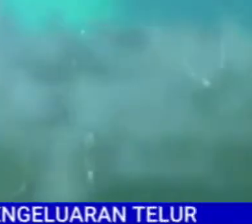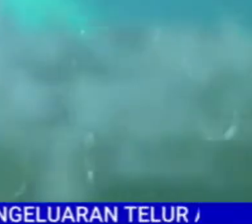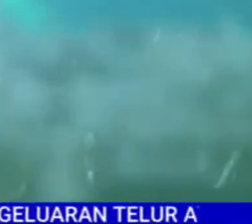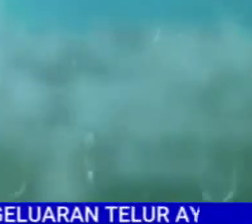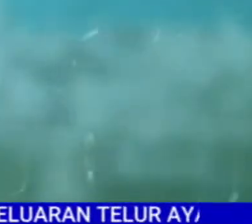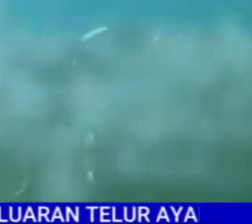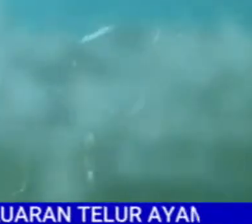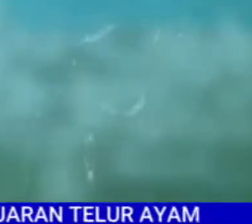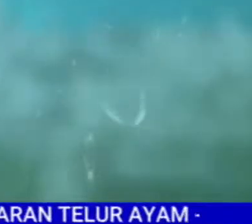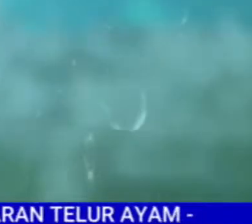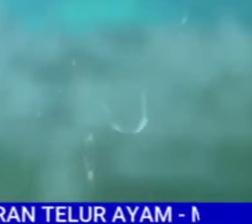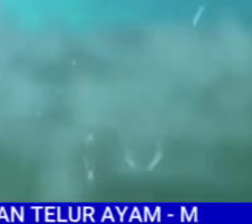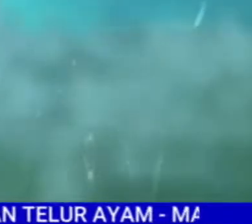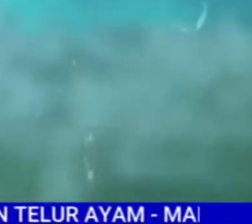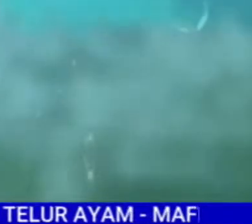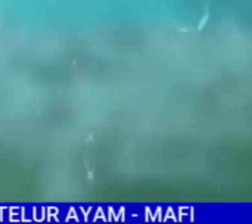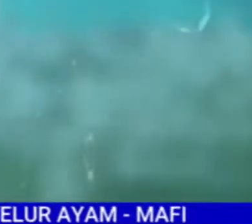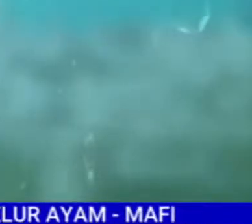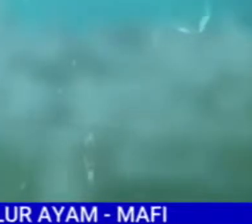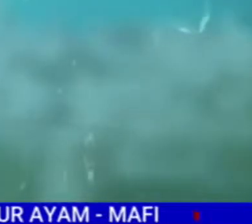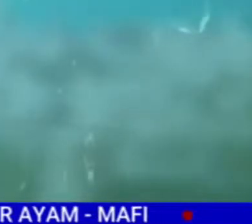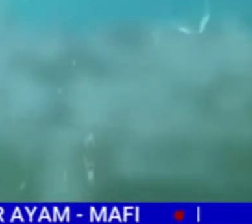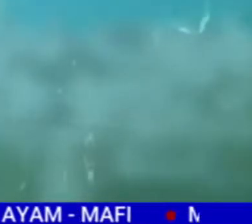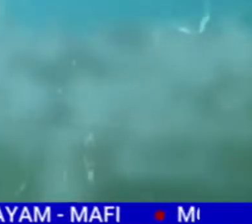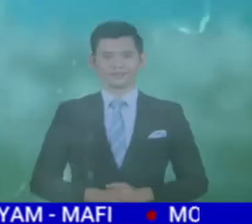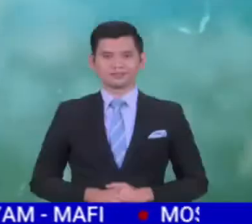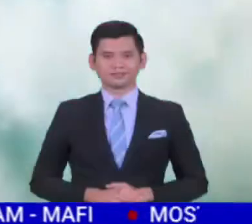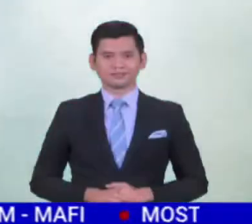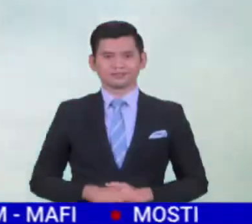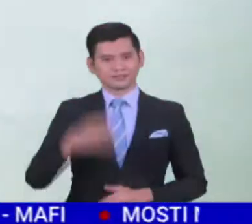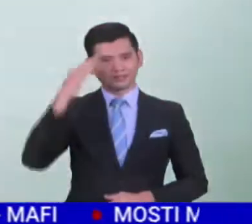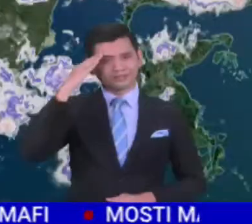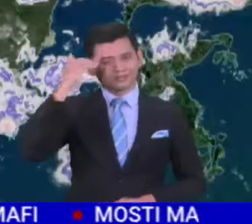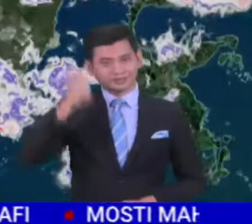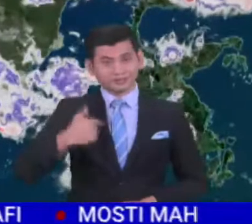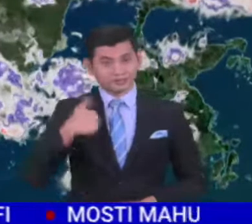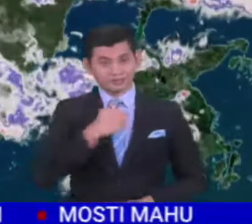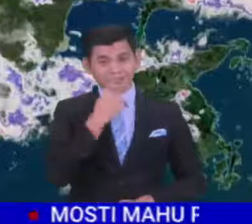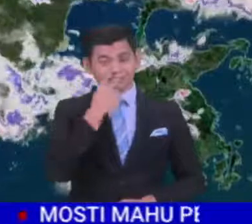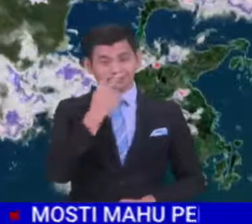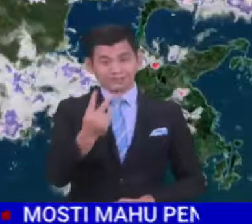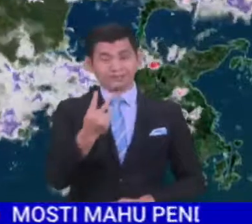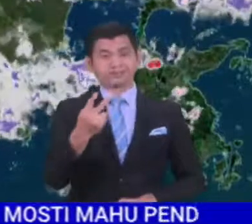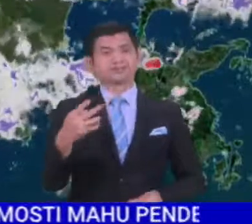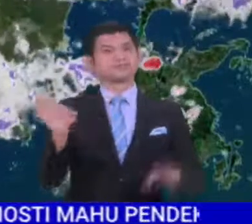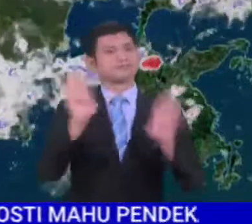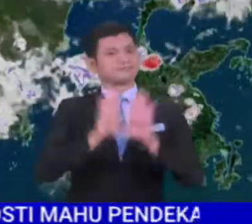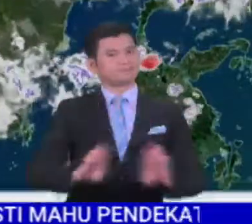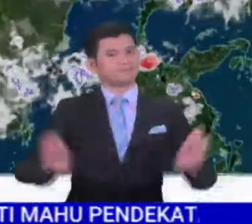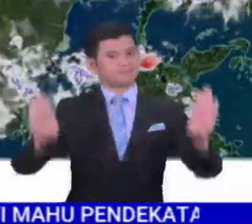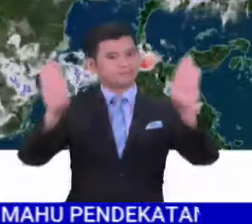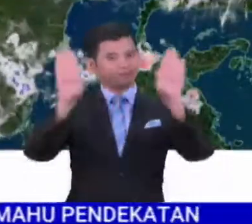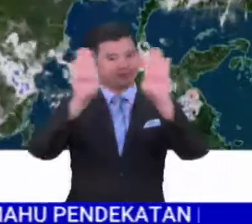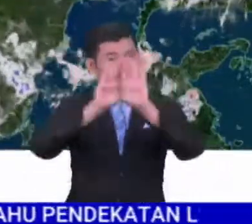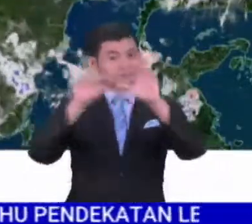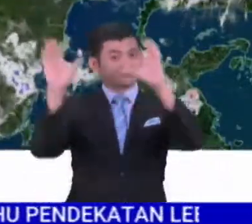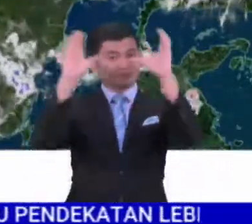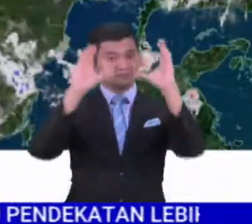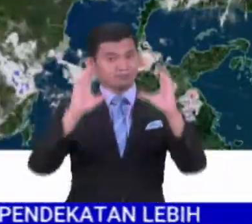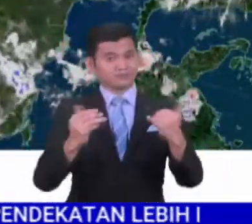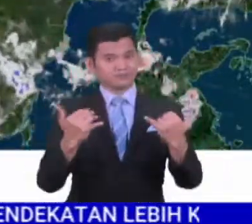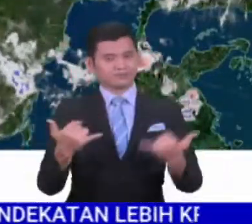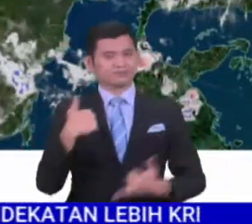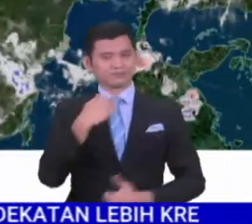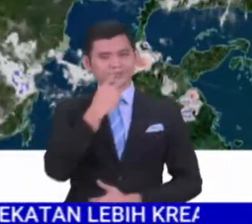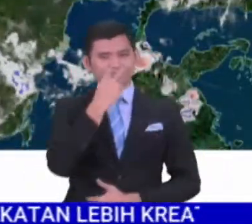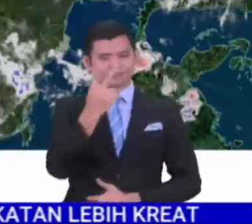Assalamualaikum dan salam sejahtera. Kita mulakan laporan cuaca pada hari ini dengan melihat paparan imej satelit. Pada ketika ini,